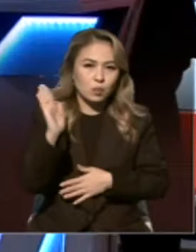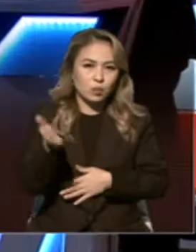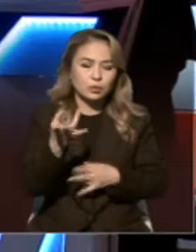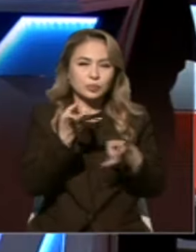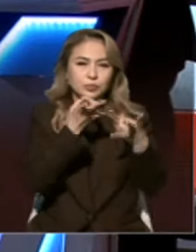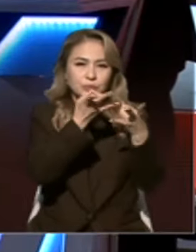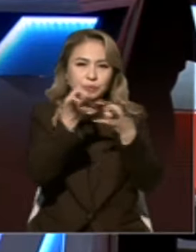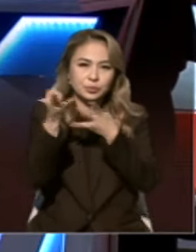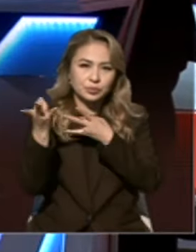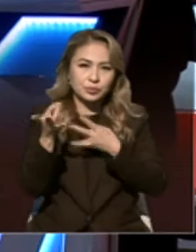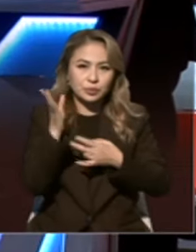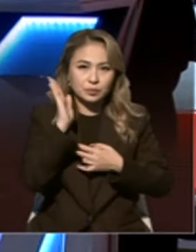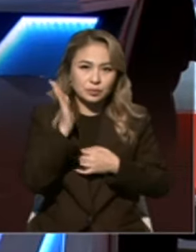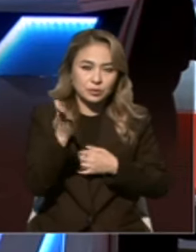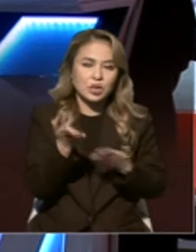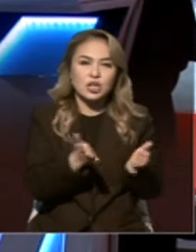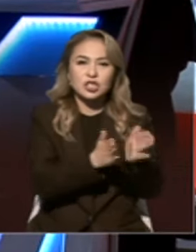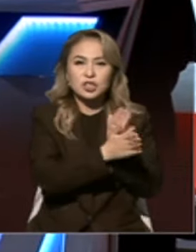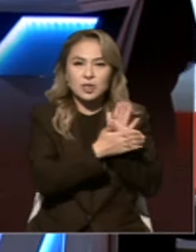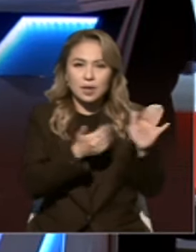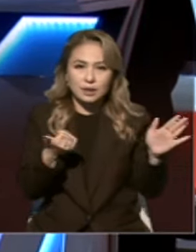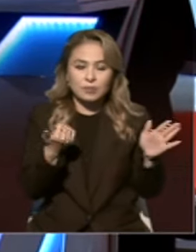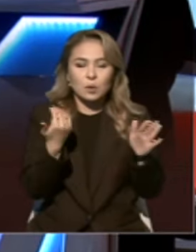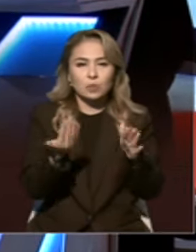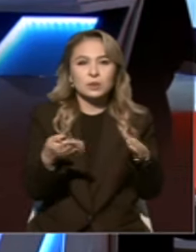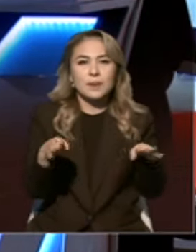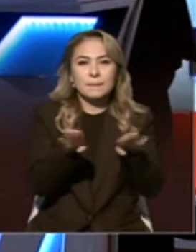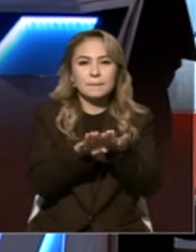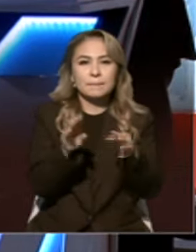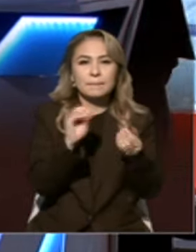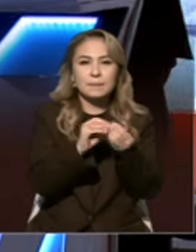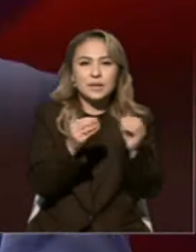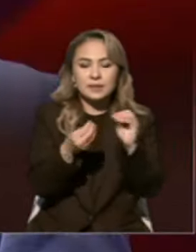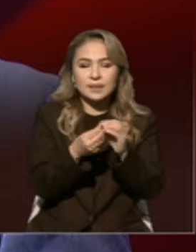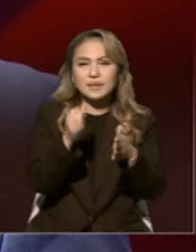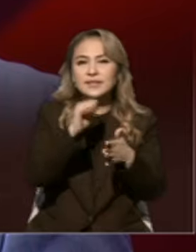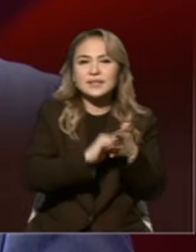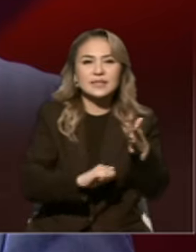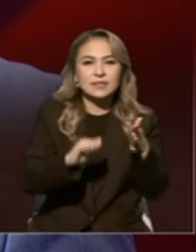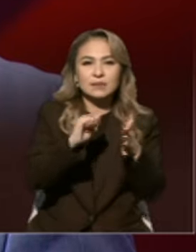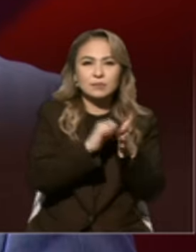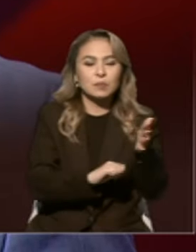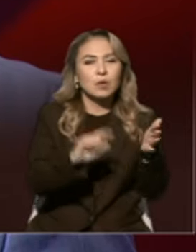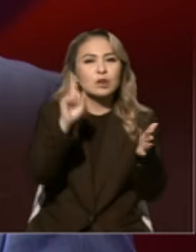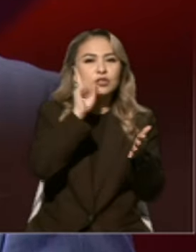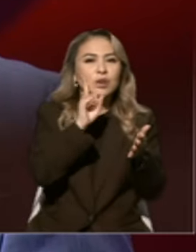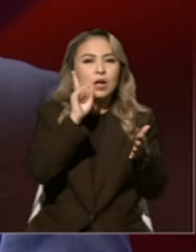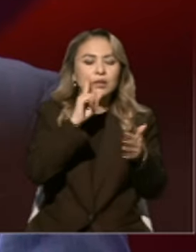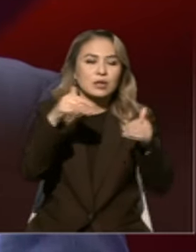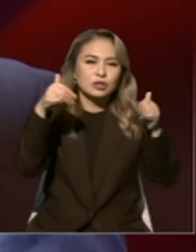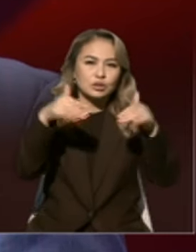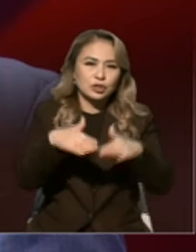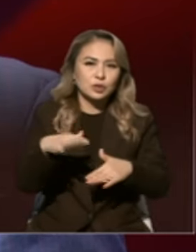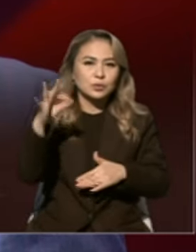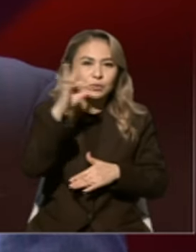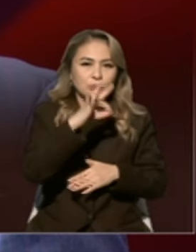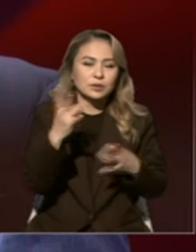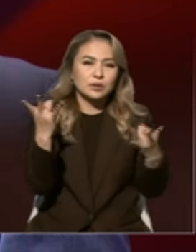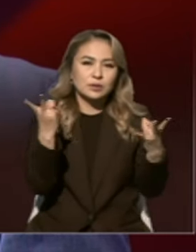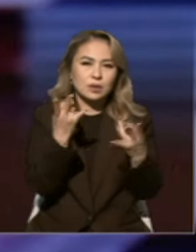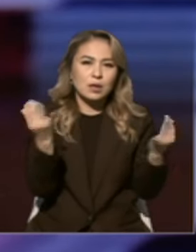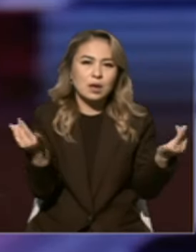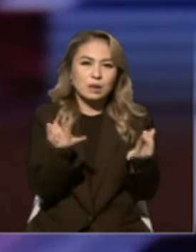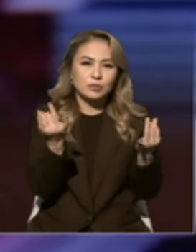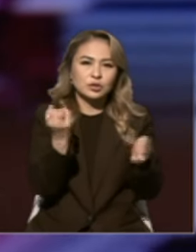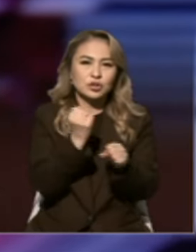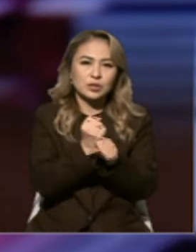қажет болатын болса, шақырып алып, осы мәселенің себебін, салдарын қалай шешу керек екендігі туралы әңгіме